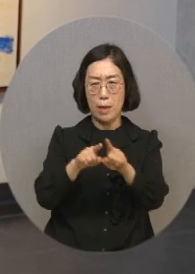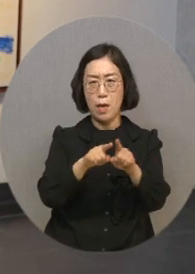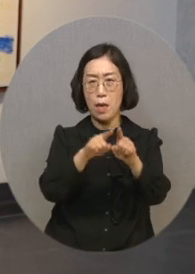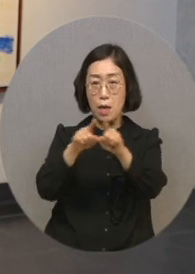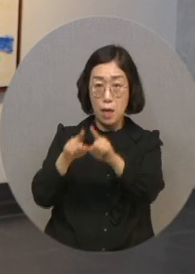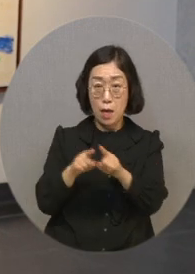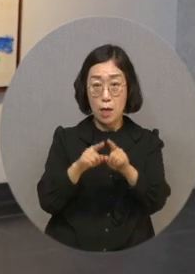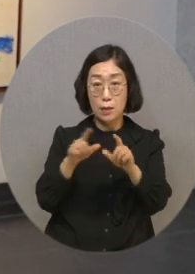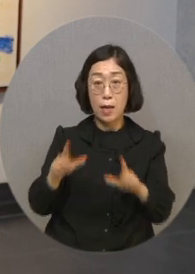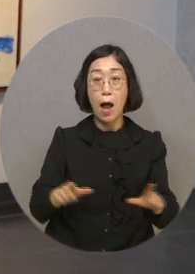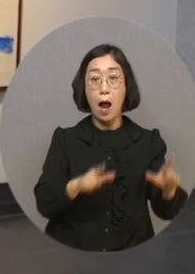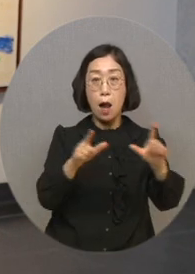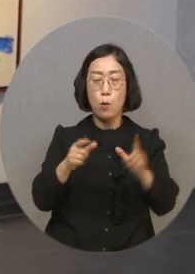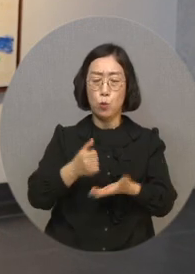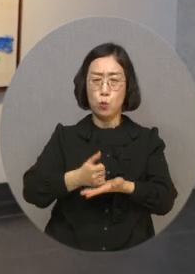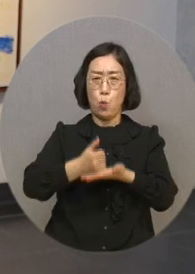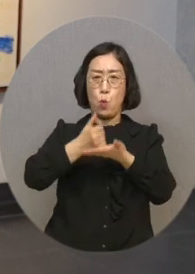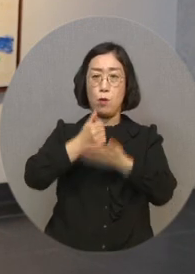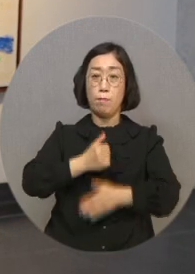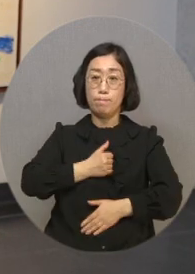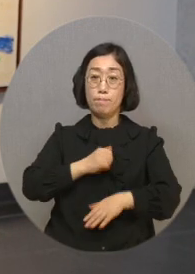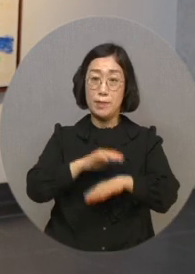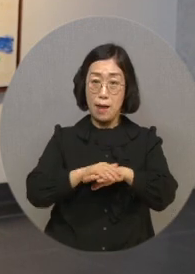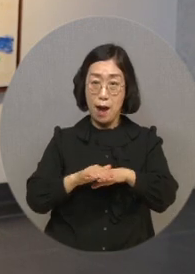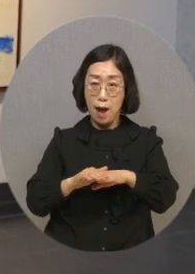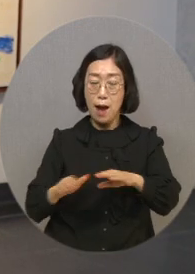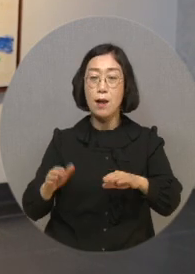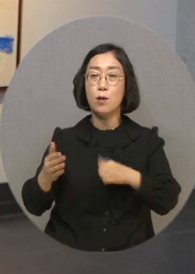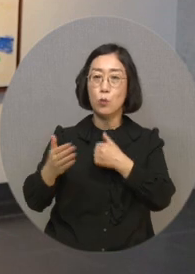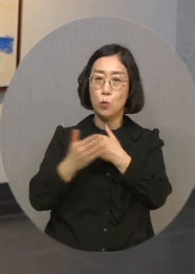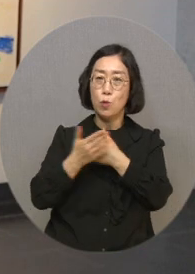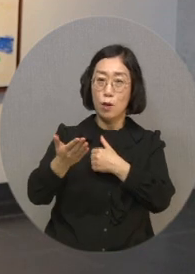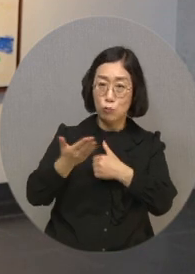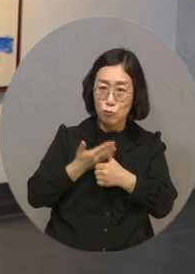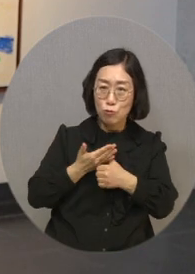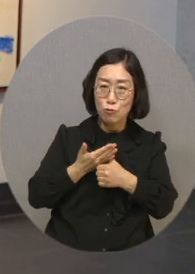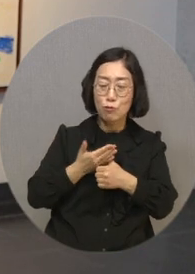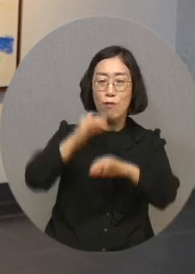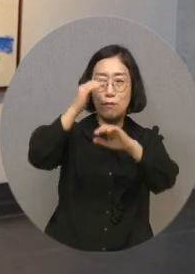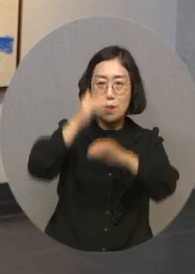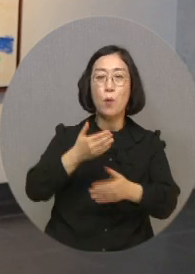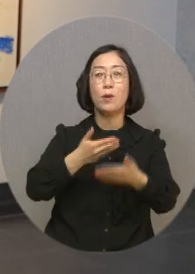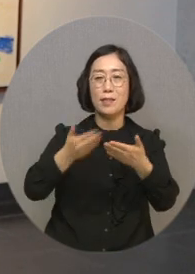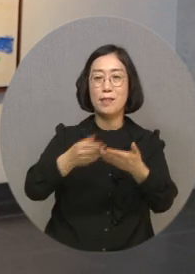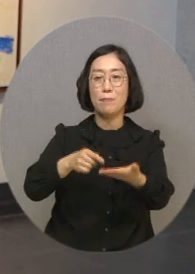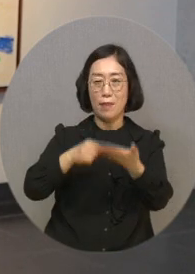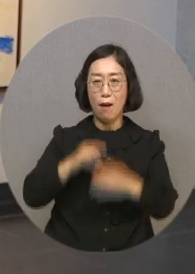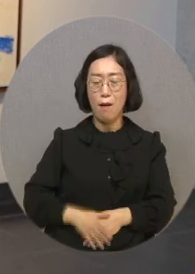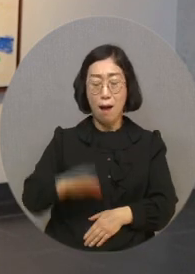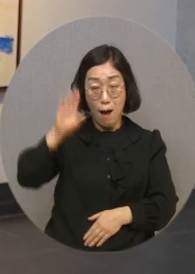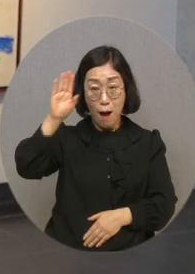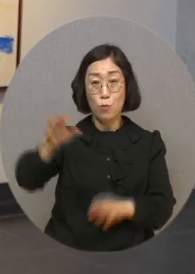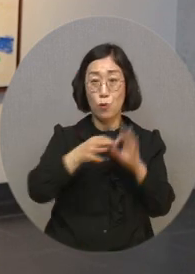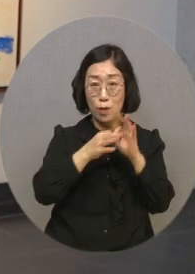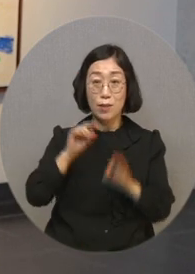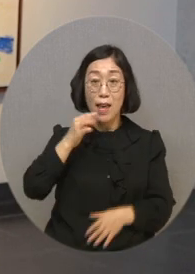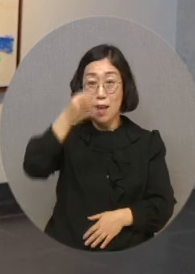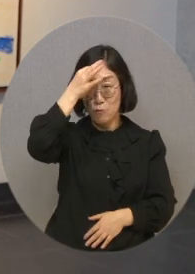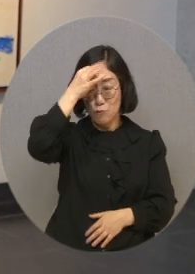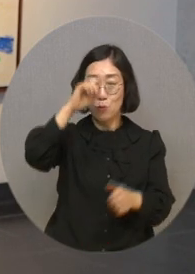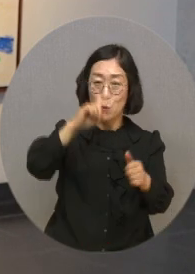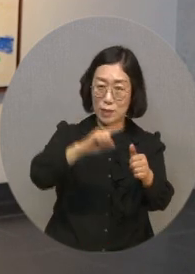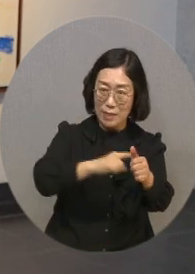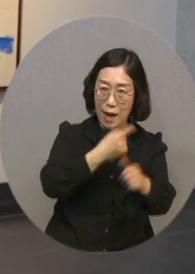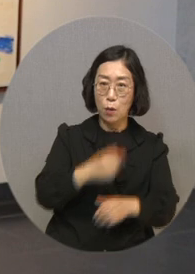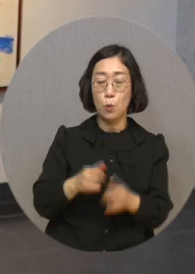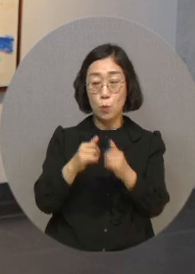살아가며 존엄성을 회복해가는 이야기를 던져줍니다. 작가는 앞으로도 작품을 통해 예술과 자연,